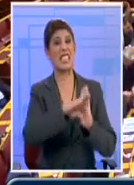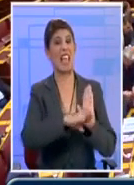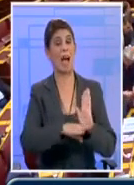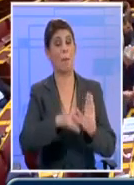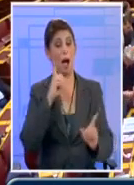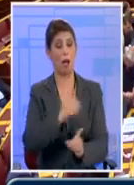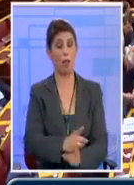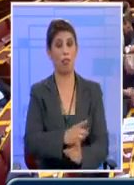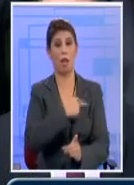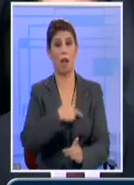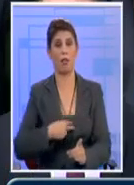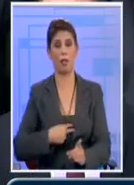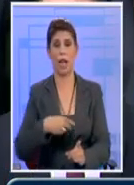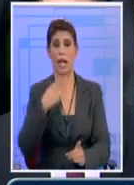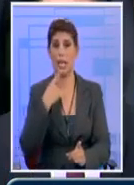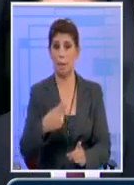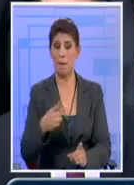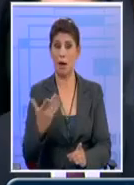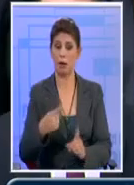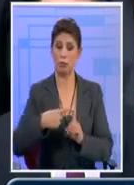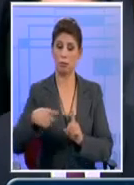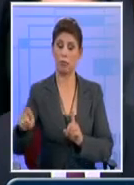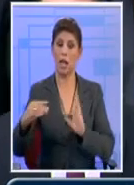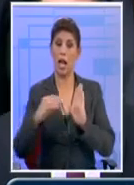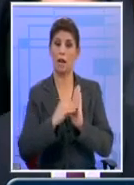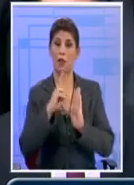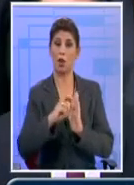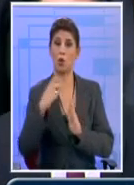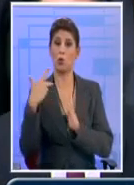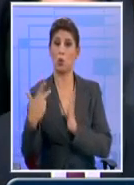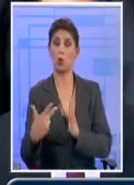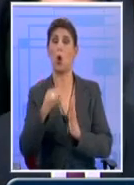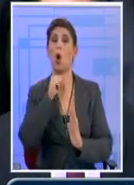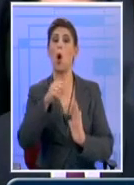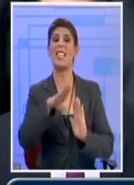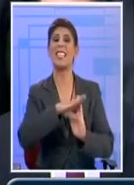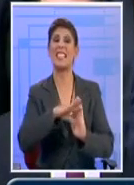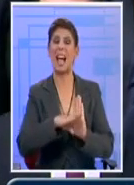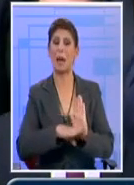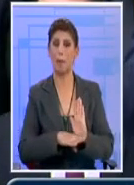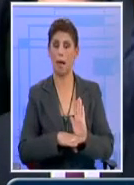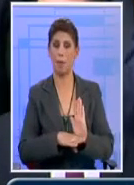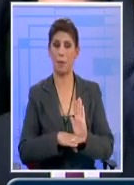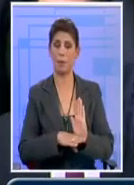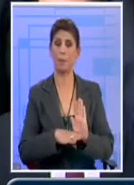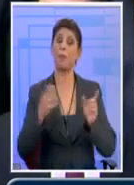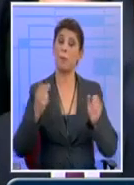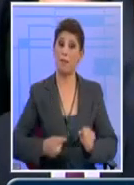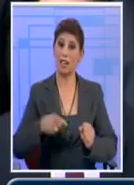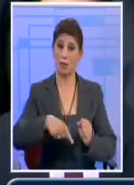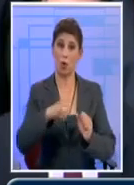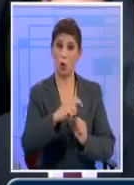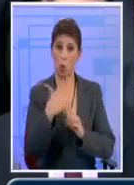αποφανθεί ότι η παραπομπή στο άρθρο 28 του συντάγματος, βάσει της